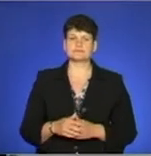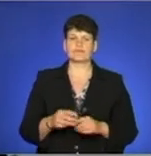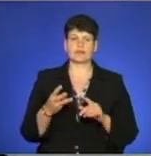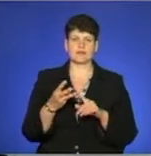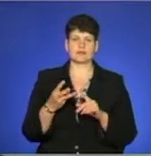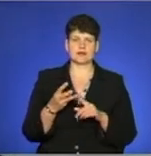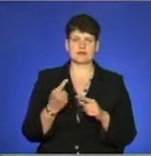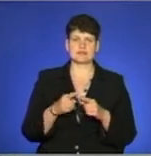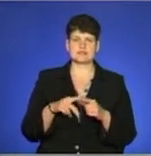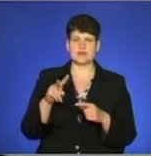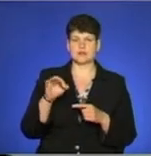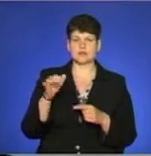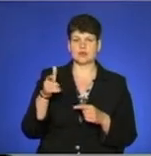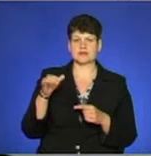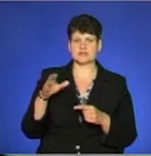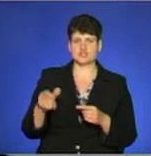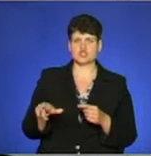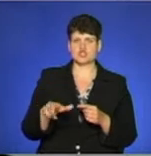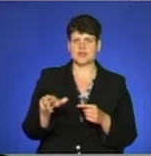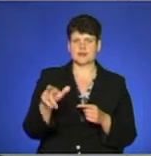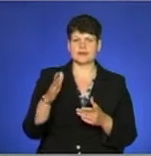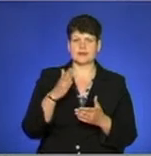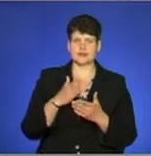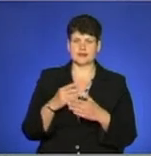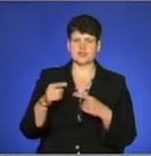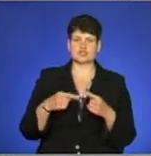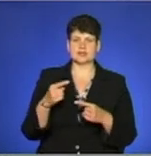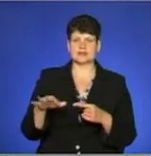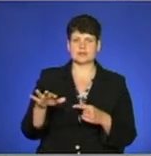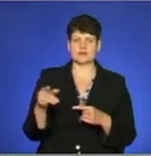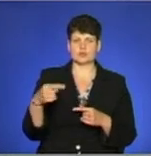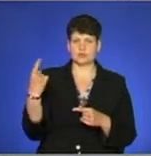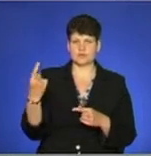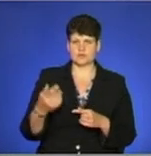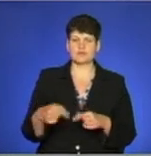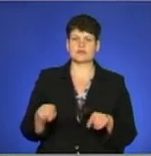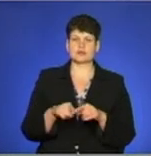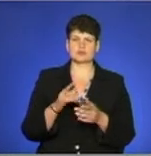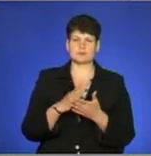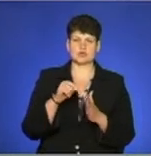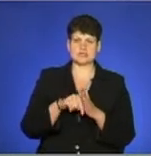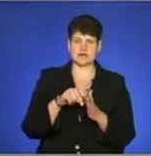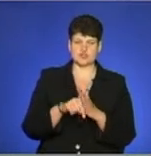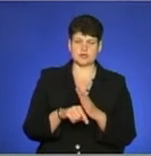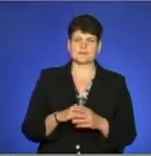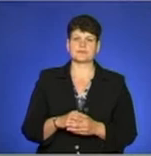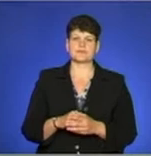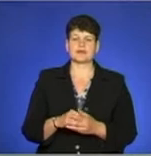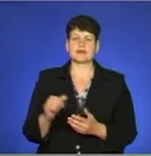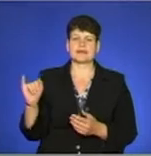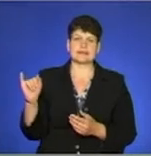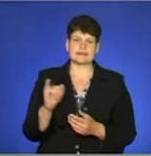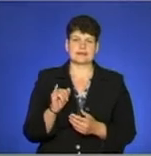По-третє, це логістичні шляхи основні, які проходять через Тернопільську область, вони теж мають значення. І